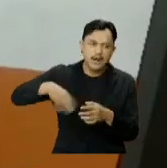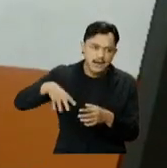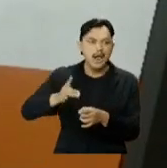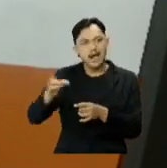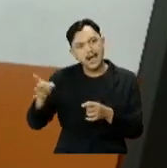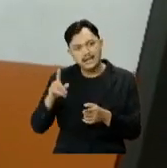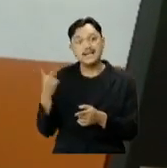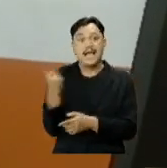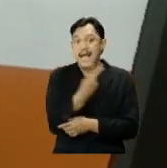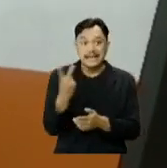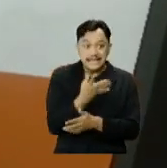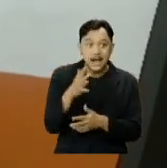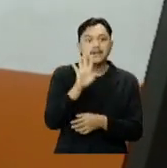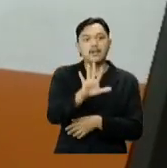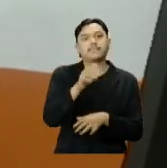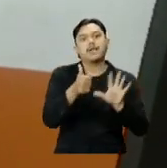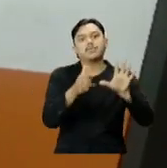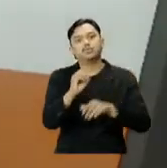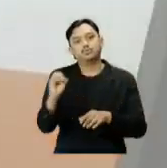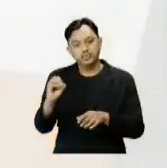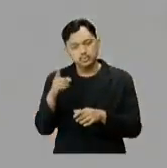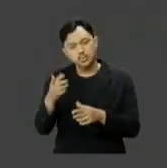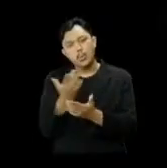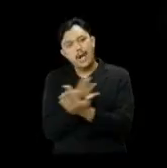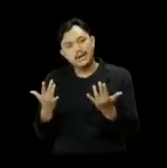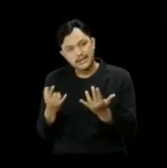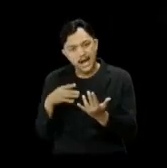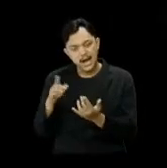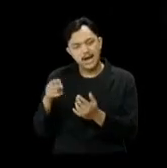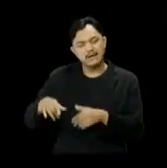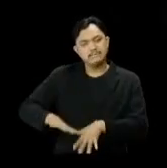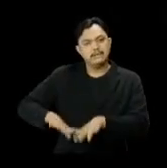5.615 jiwa yang terdampak.